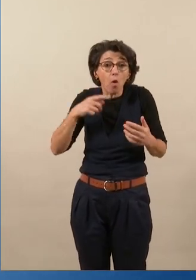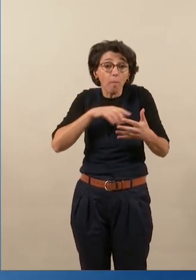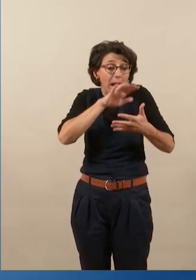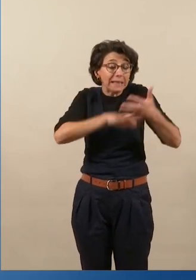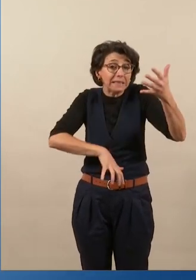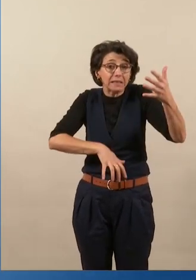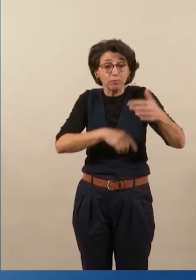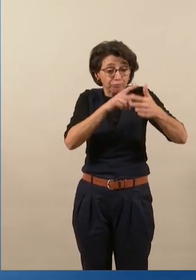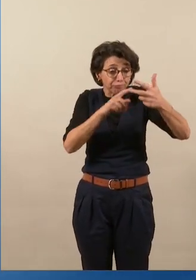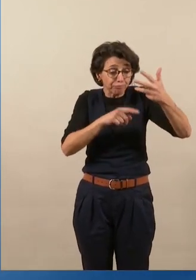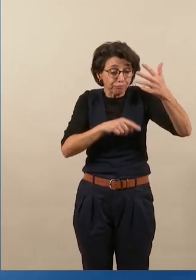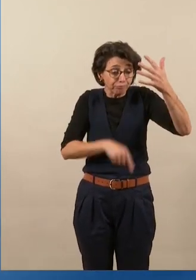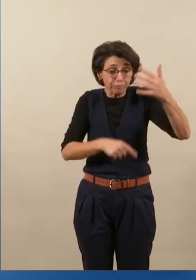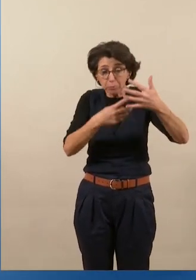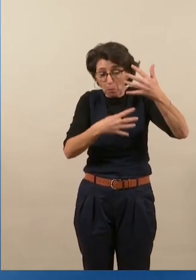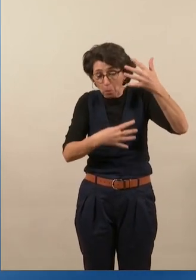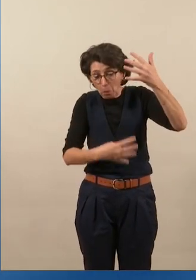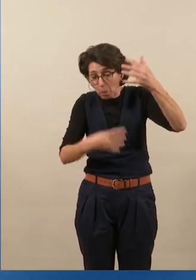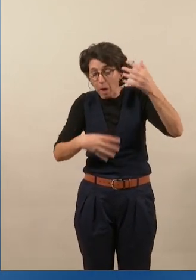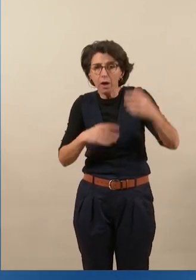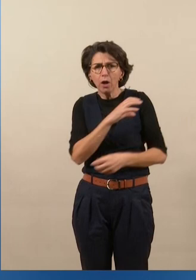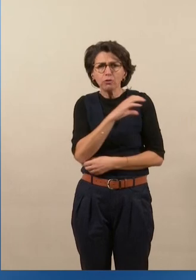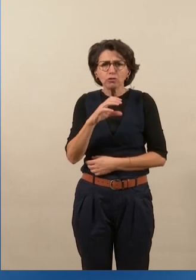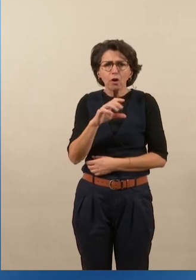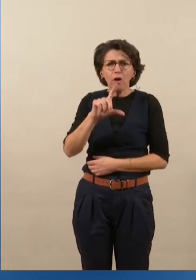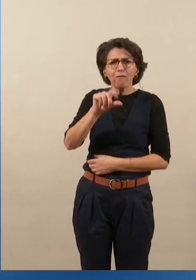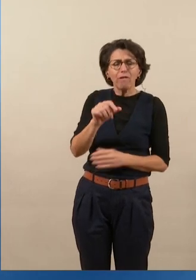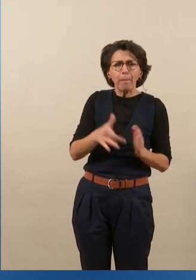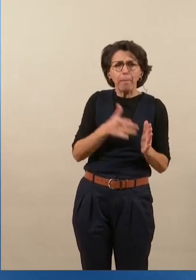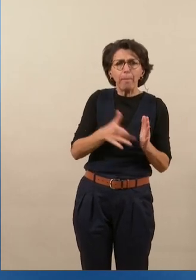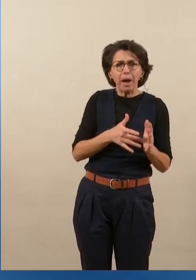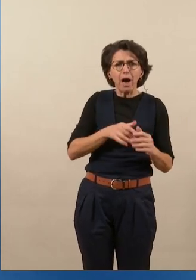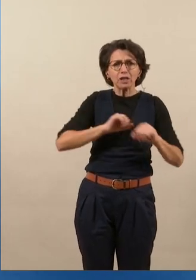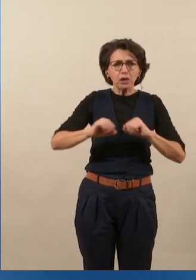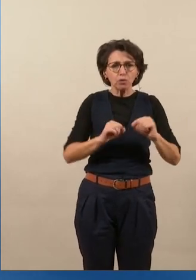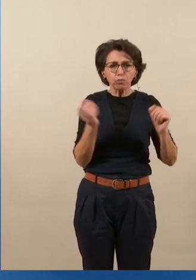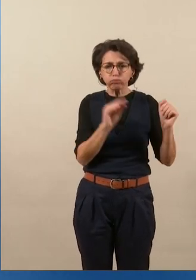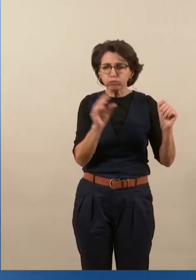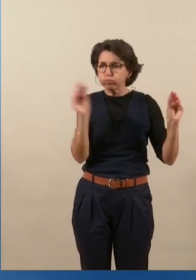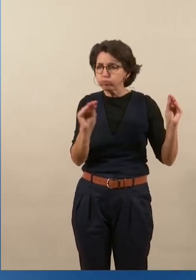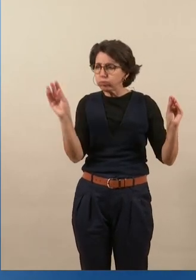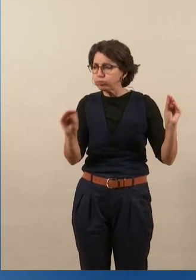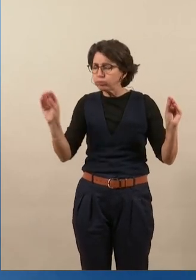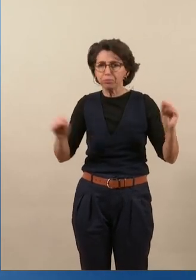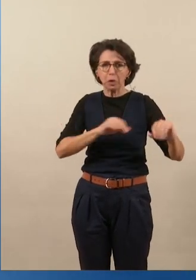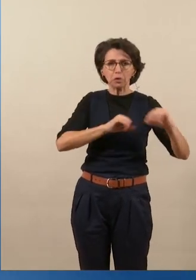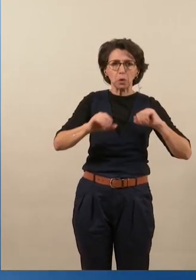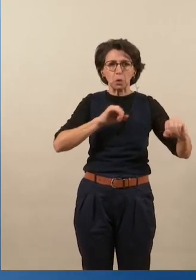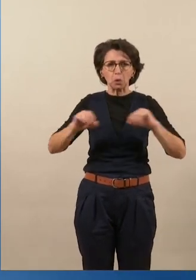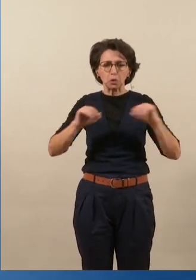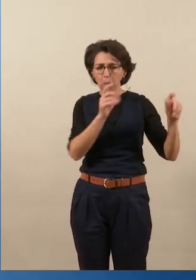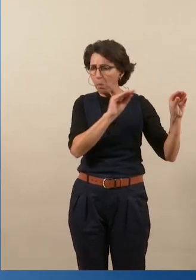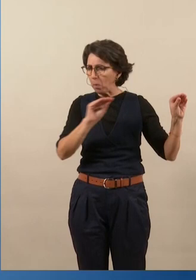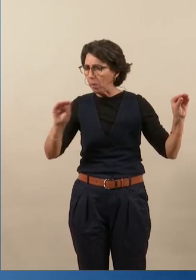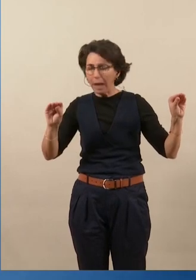préverre avec euh avec euh 120 actions enfin 120 pages avec des actions mis les unes après les autres sans réellement euh une classification en